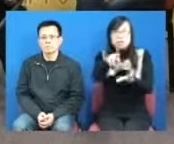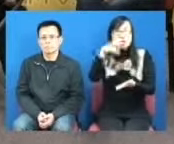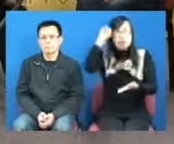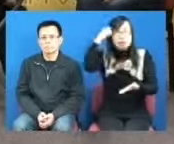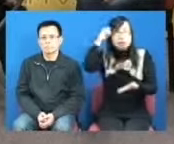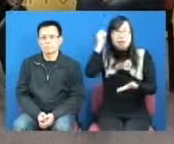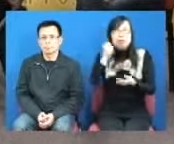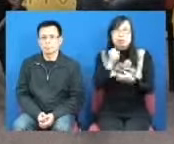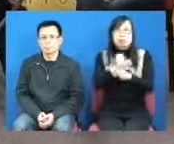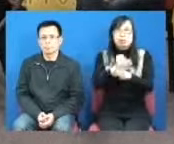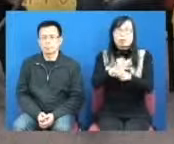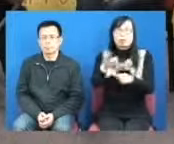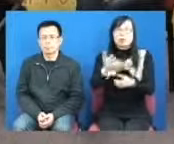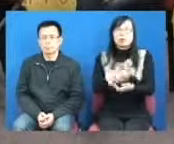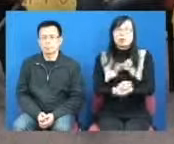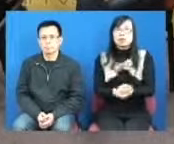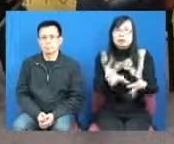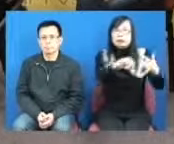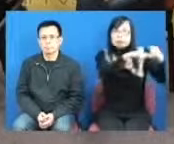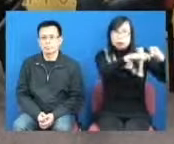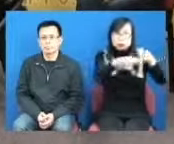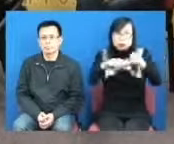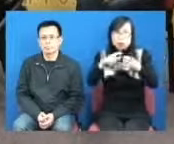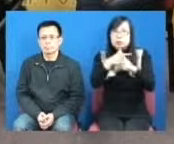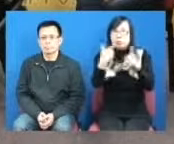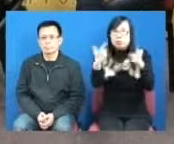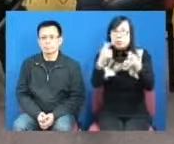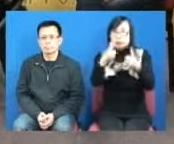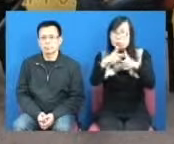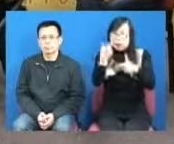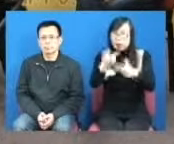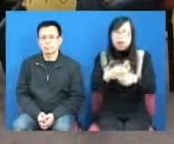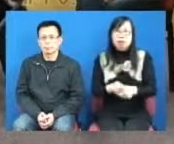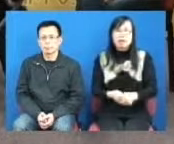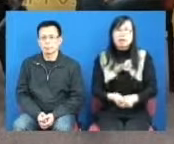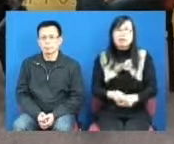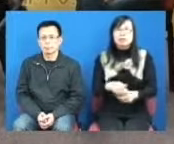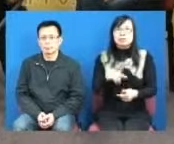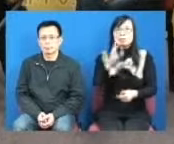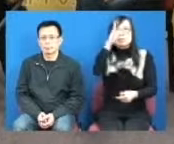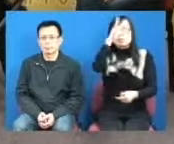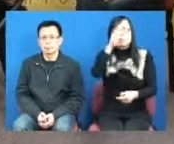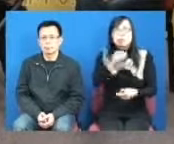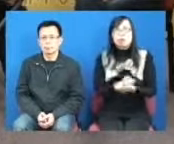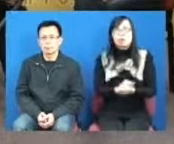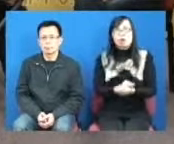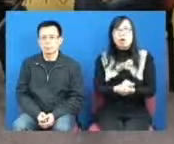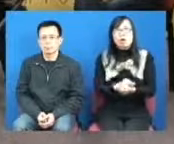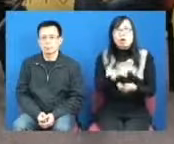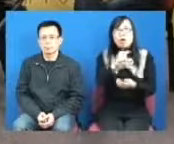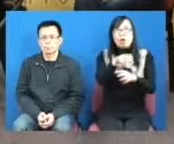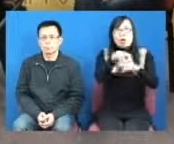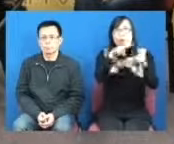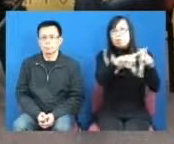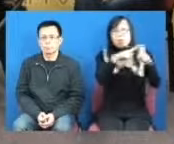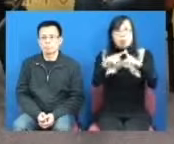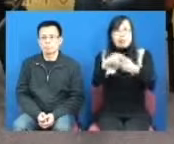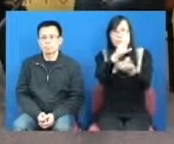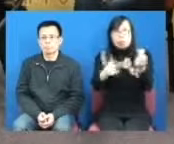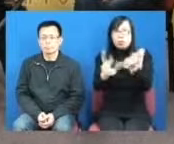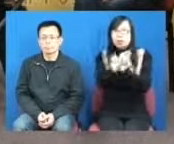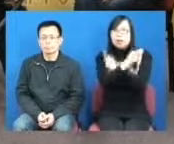一輪報告這已經拖了18個月為什麼政府不可以說這個全民退休保障這個問題